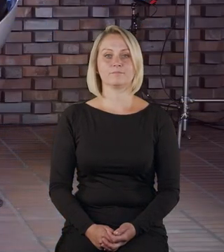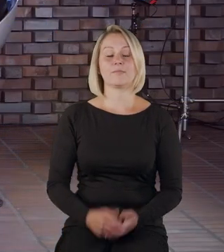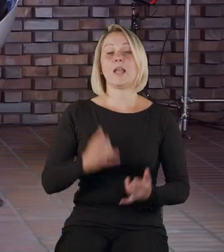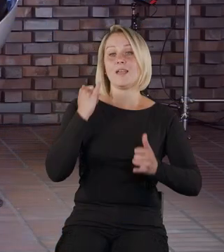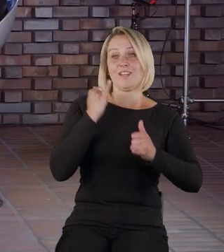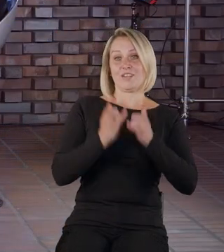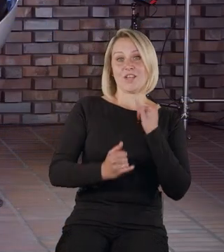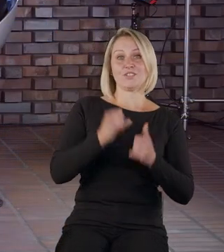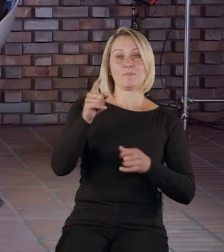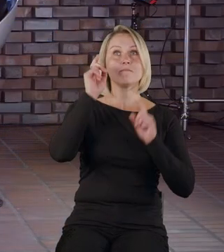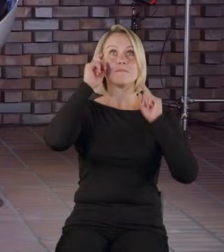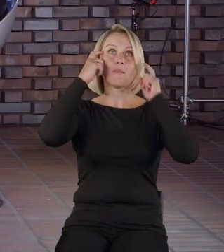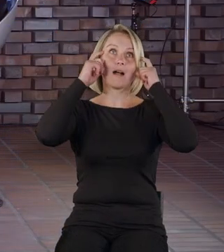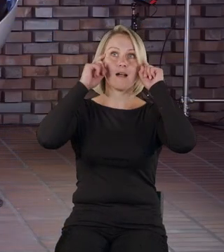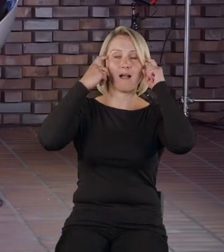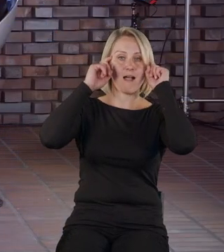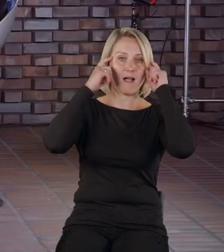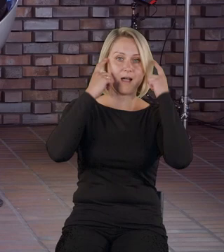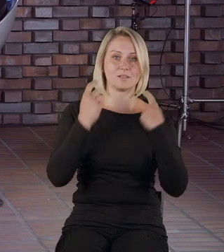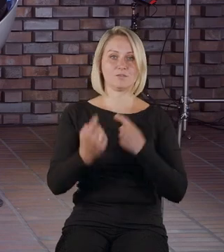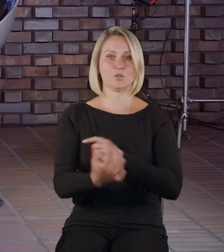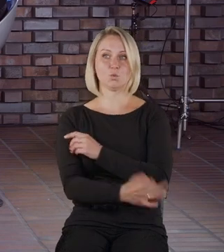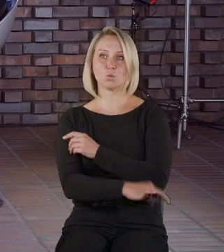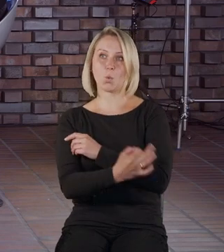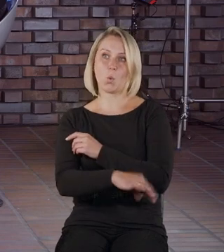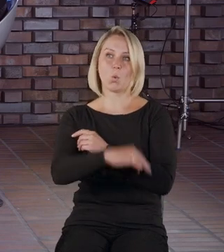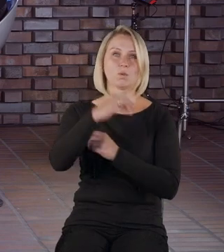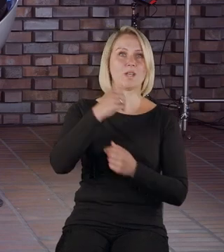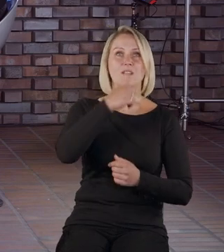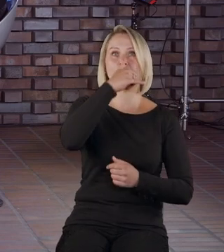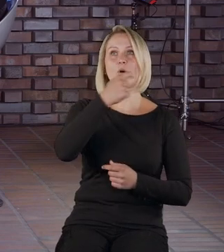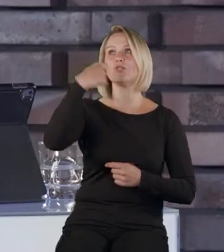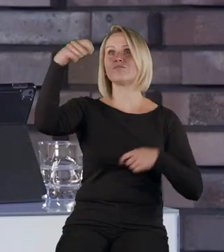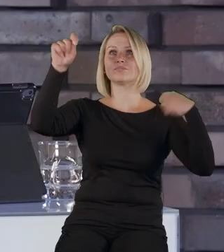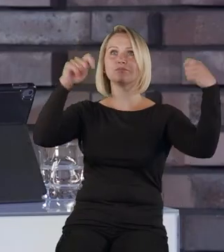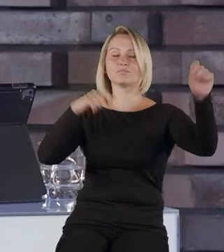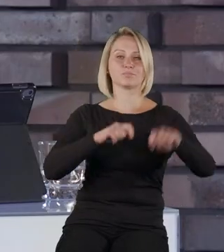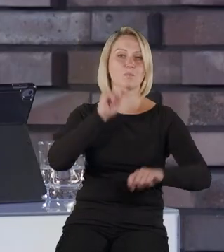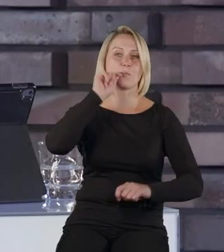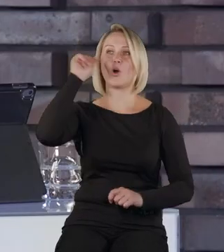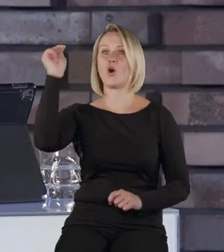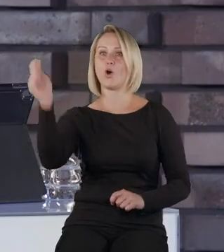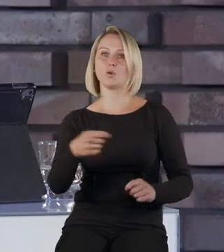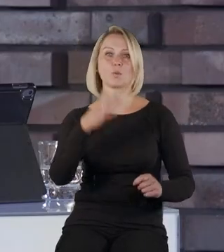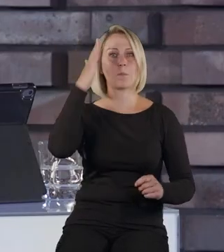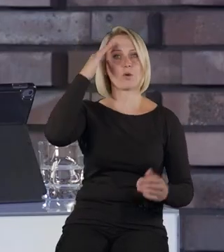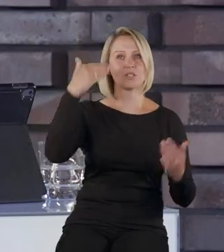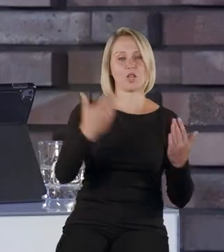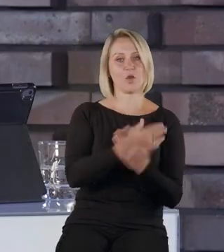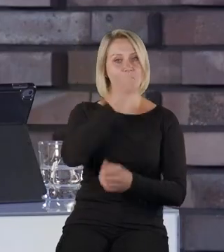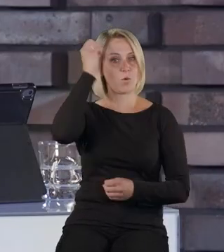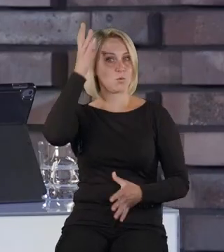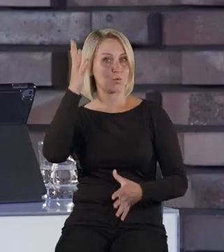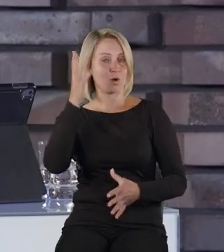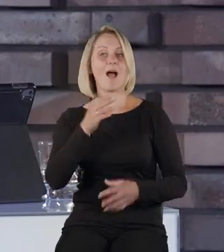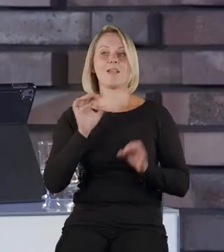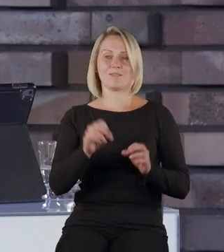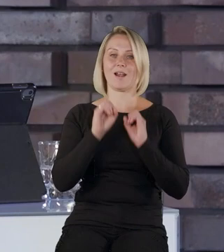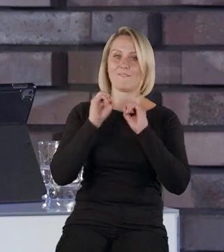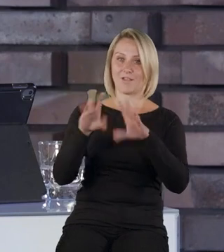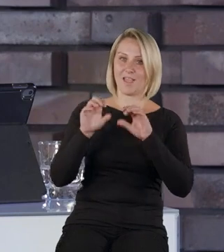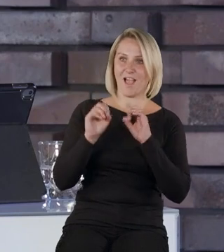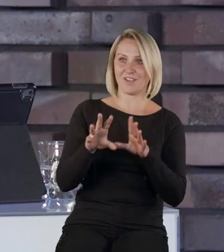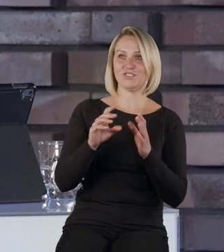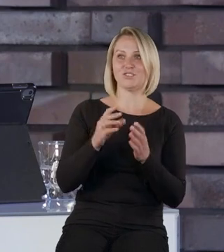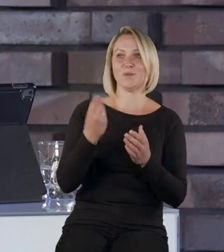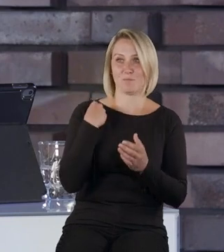Jeśli do tej pory martwiliście się, że studia uniemożliwią Wam podróżowanie po świecie, poznawanie nowych kultur, to mam nadzieję, że moja rozmowa z panią Martą rozwiała